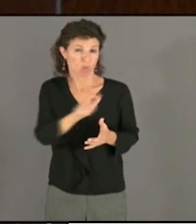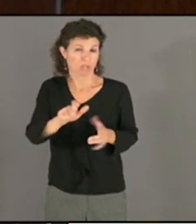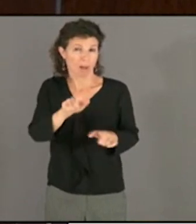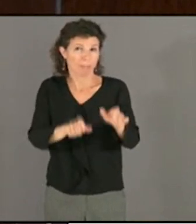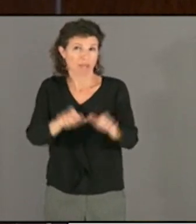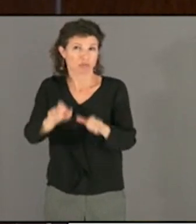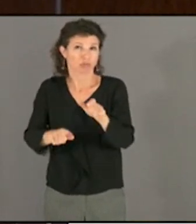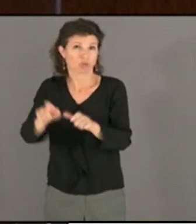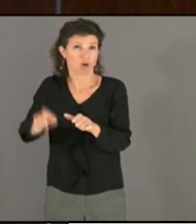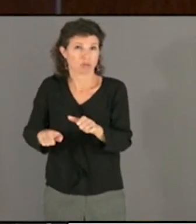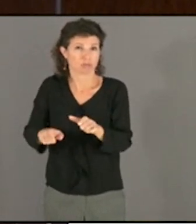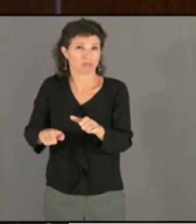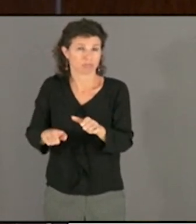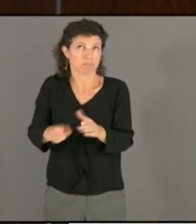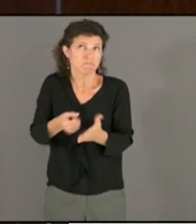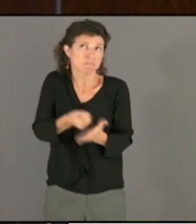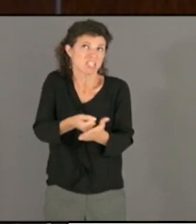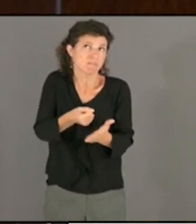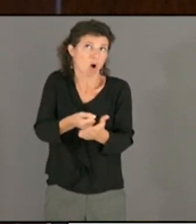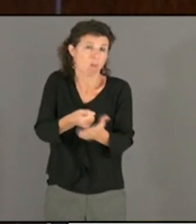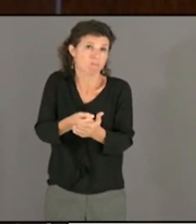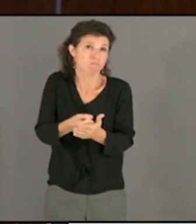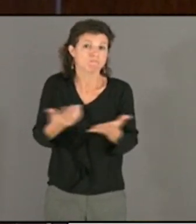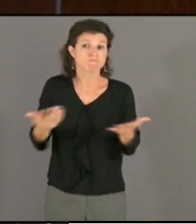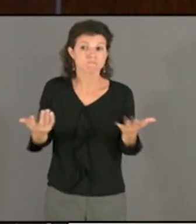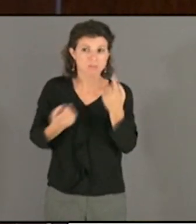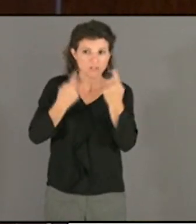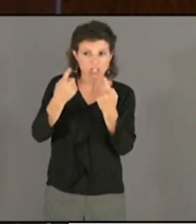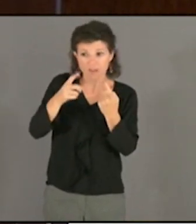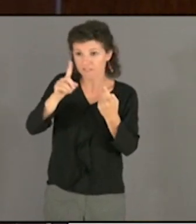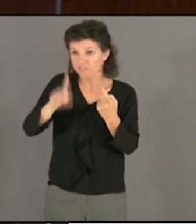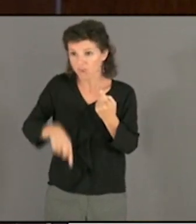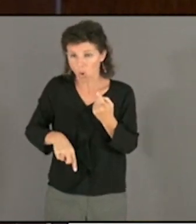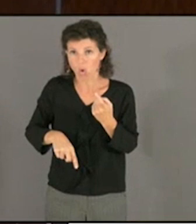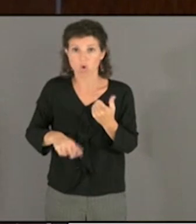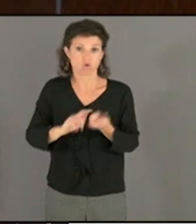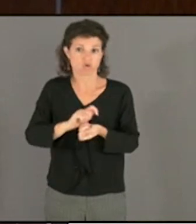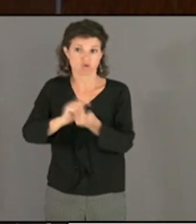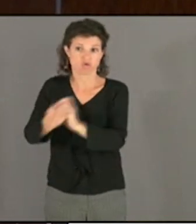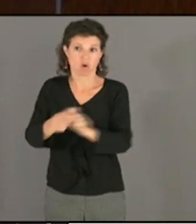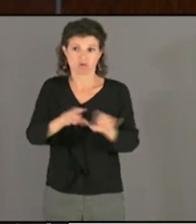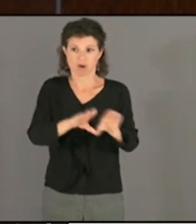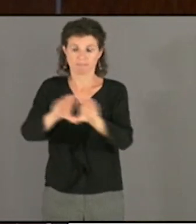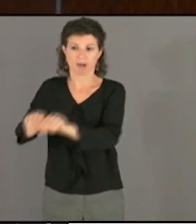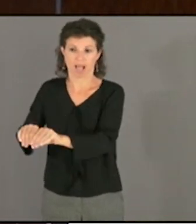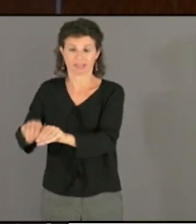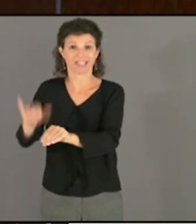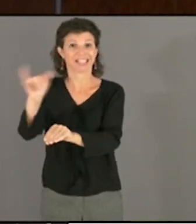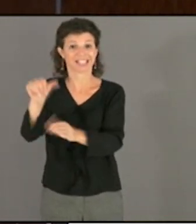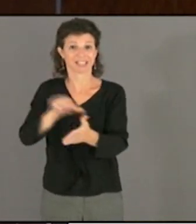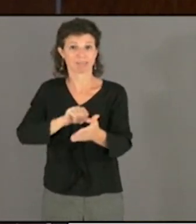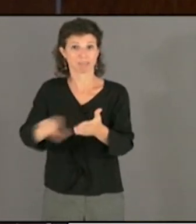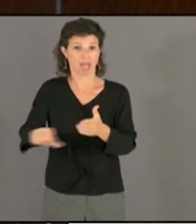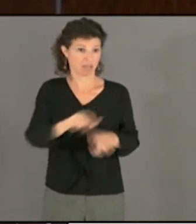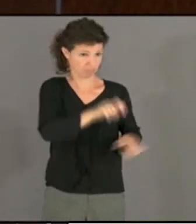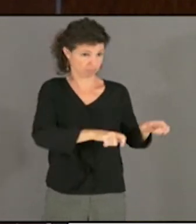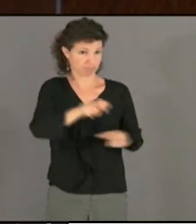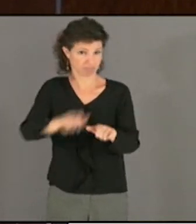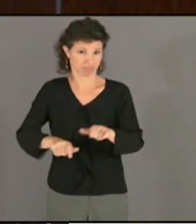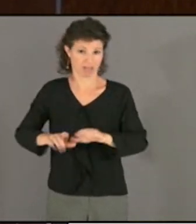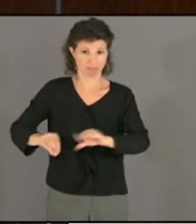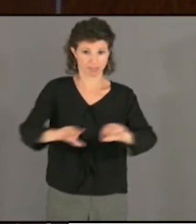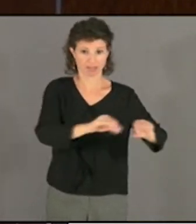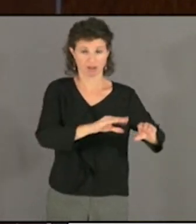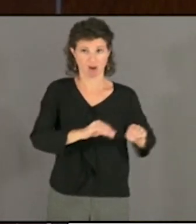moins, soient relogés, logés, aux frais du contribuable, dans la cité ou aux abords